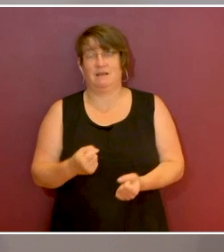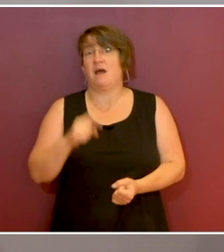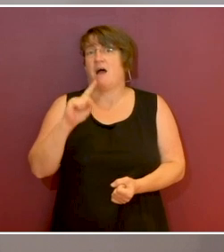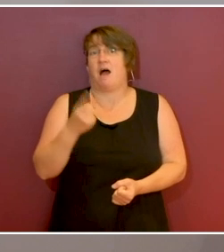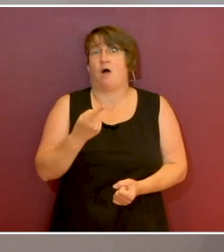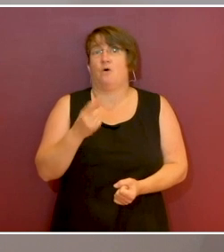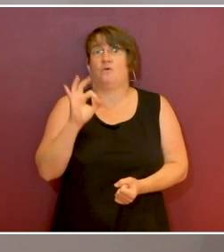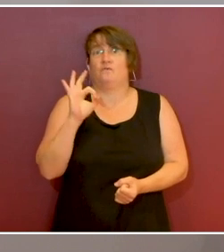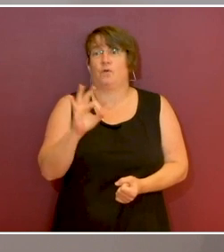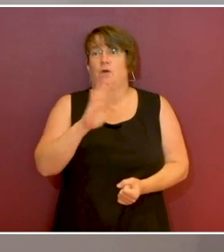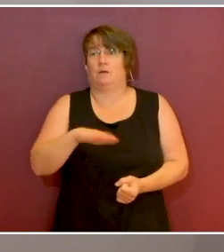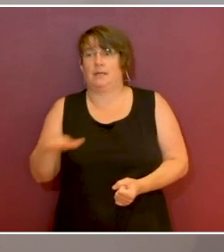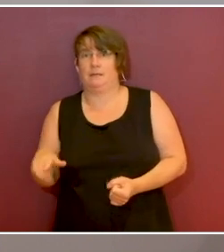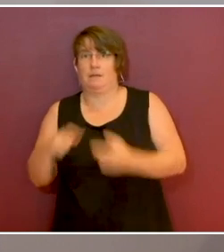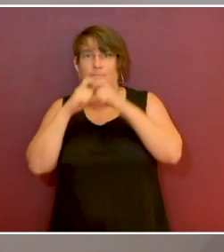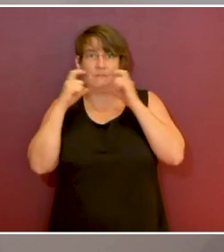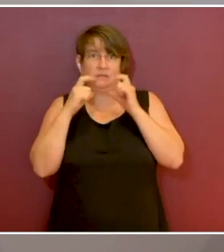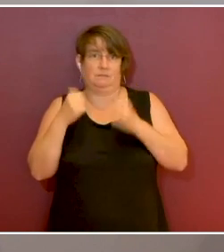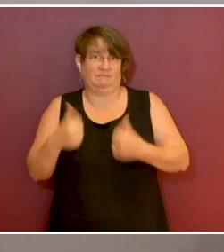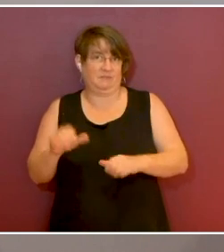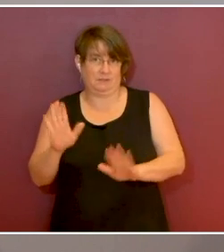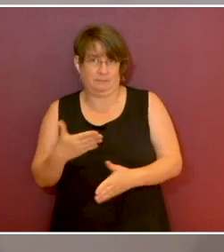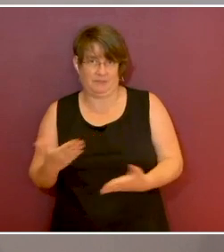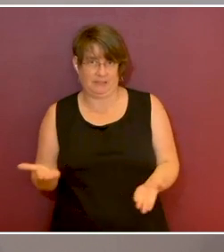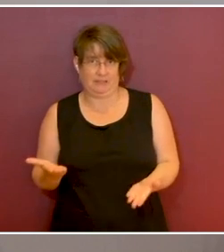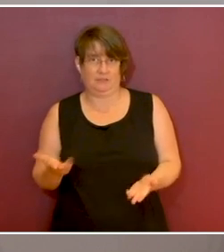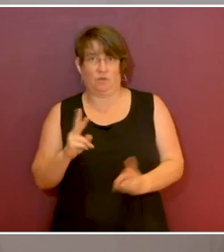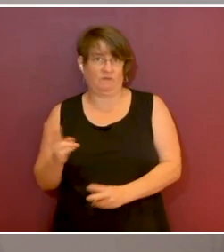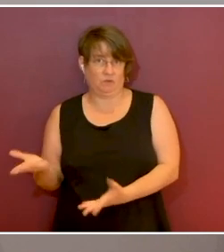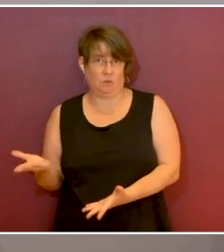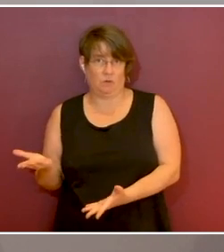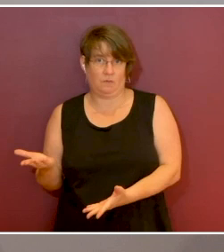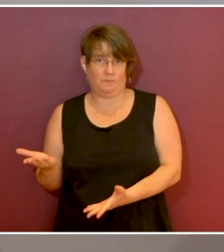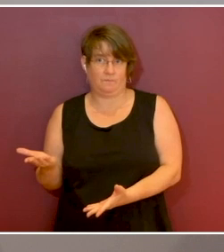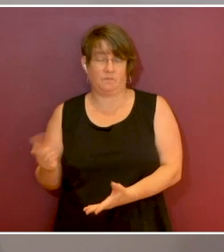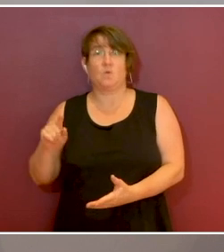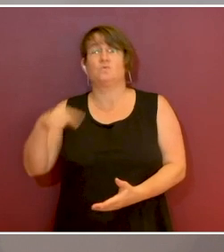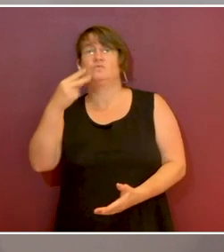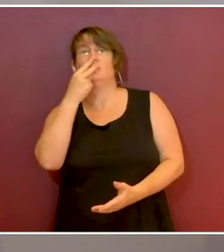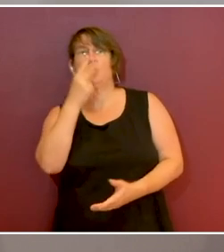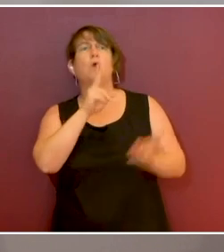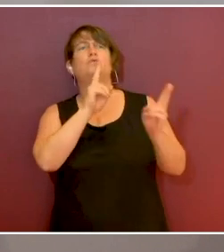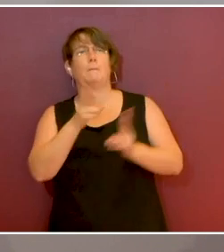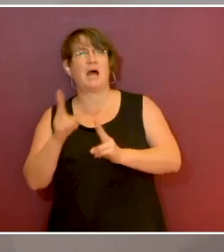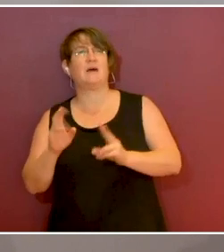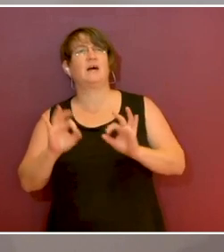keine Maskentragepflicht gab. Und wenn Sie schauen, wie das mit Infektionskrankheiten ansonsten